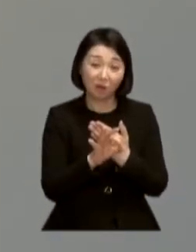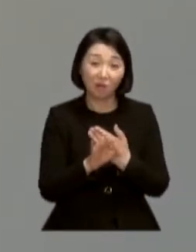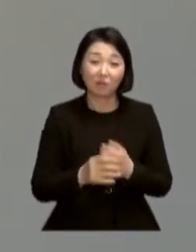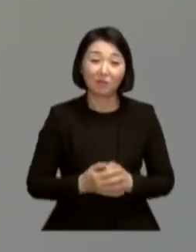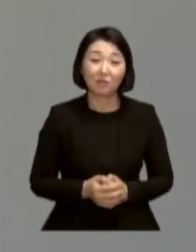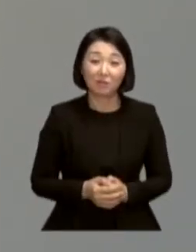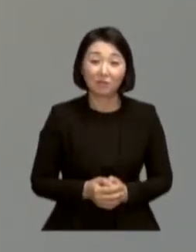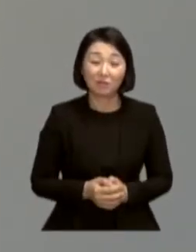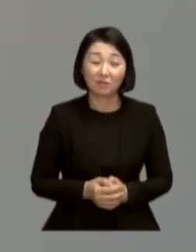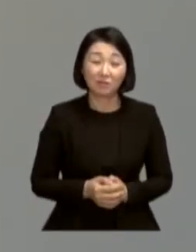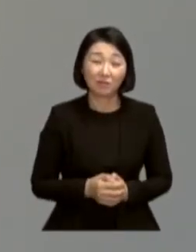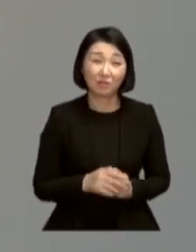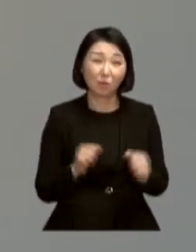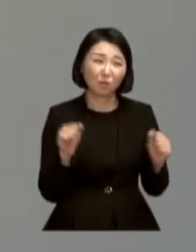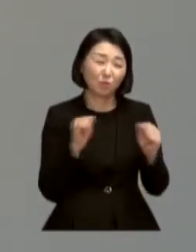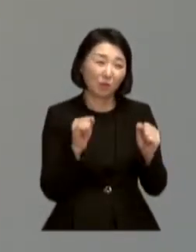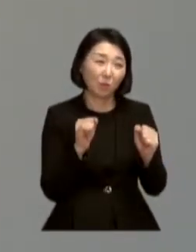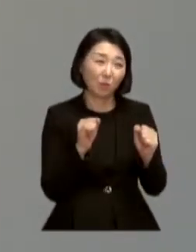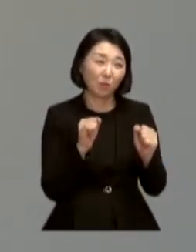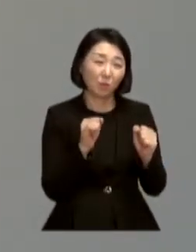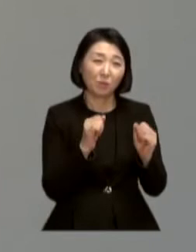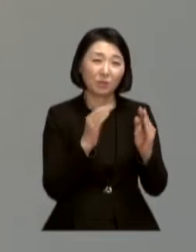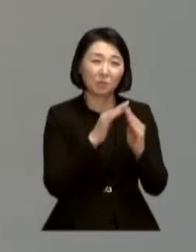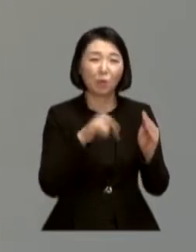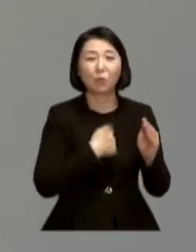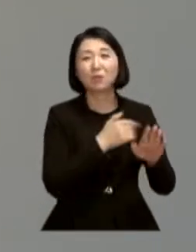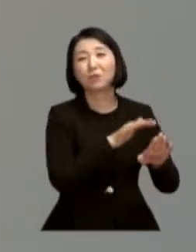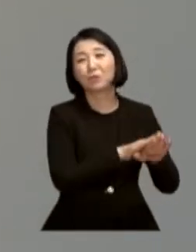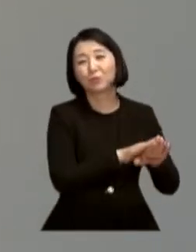춥다고 너를 집에다 홀로 두고